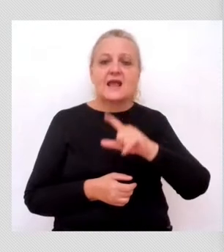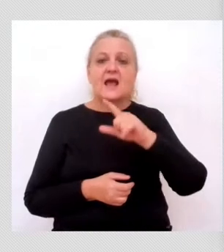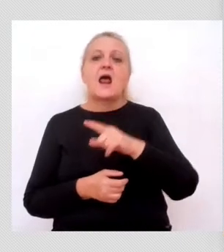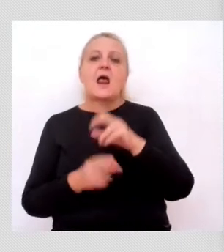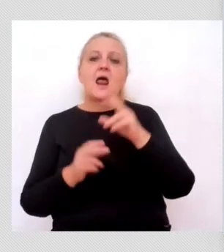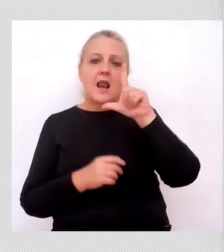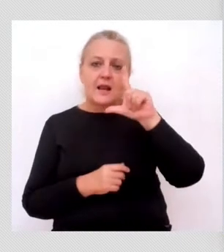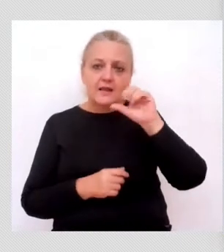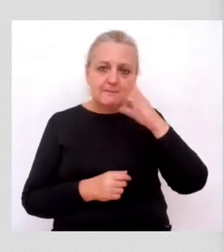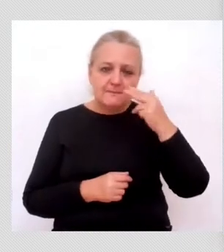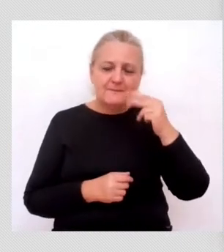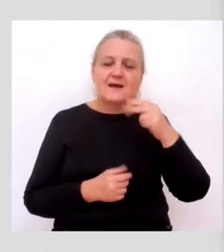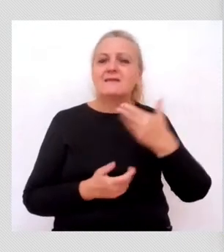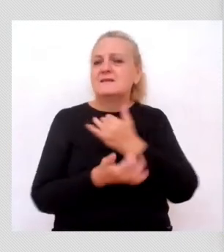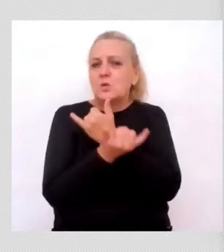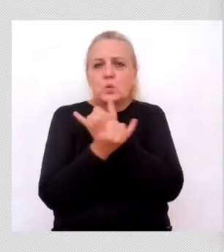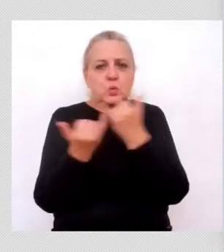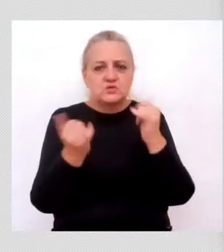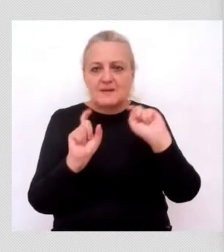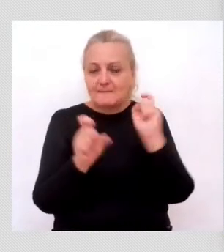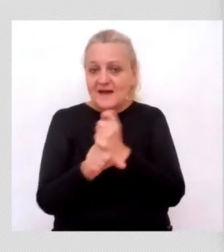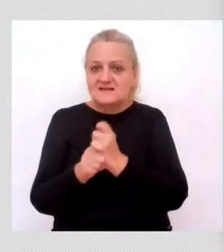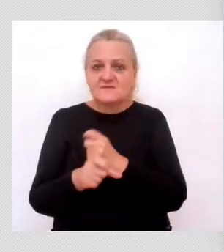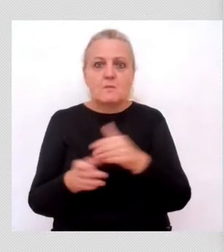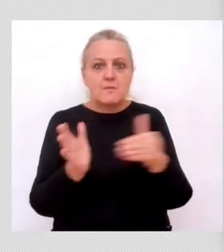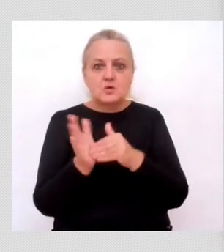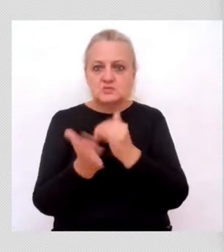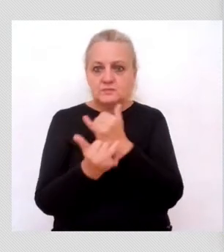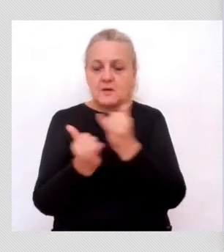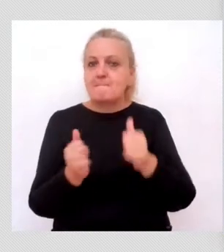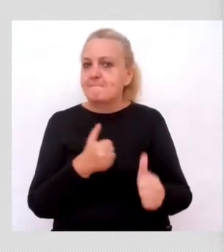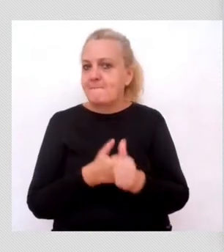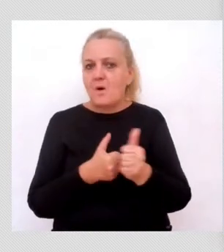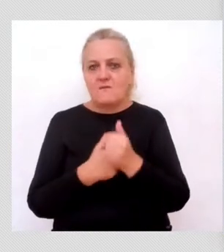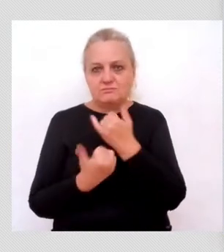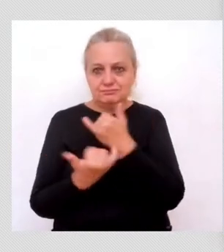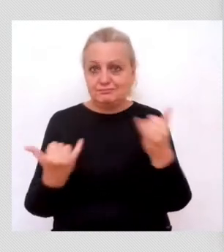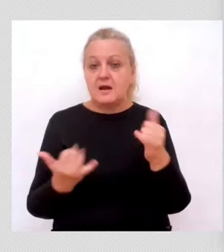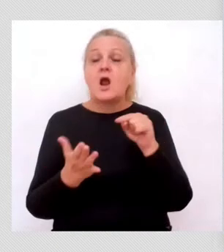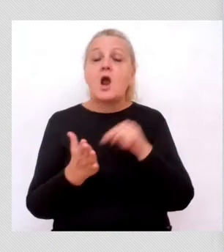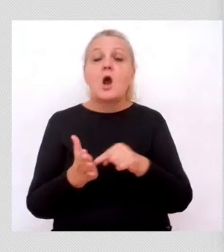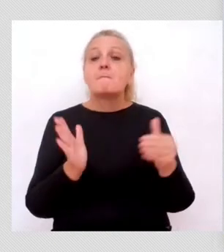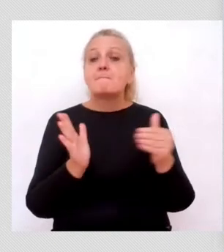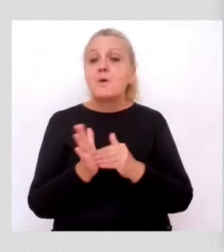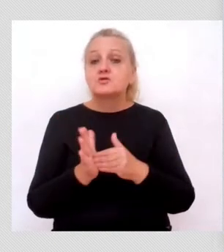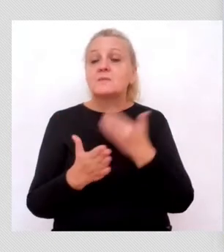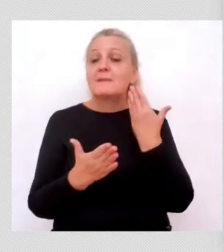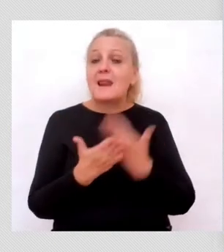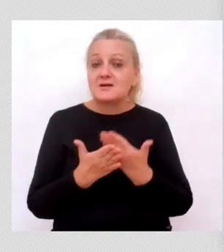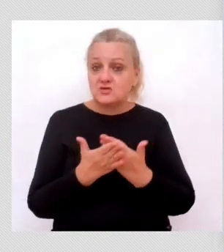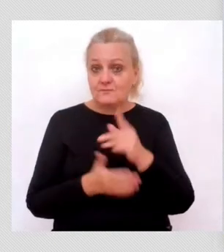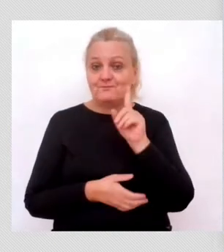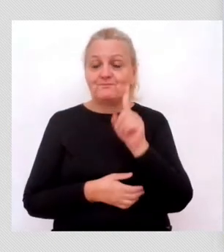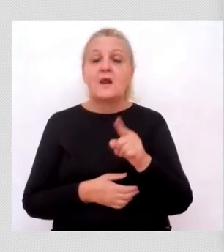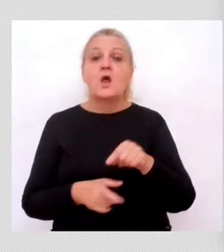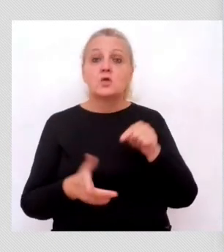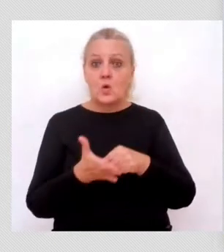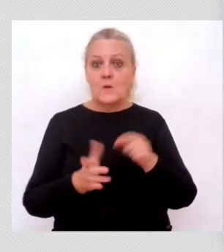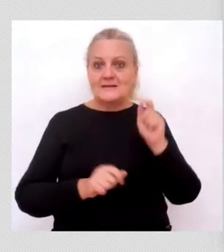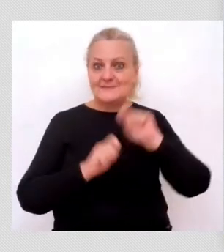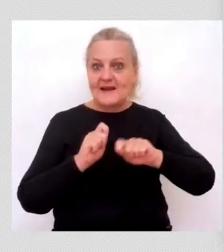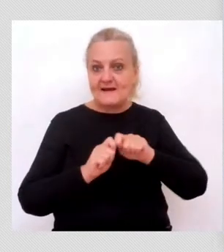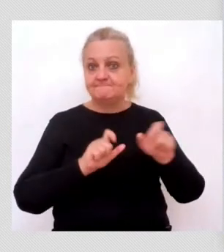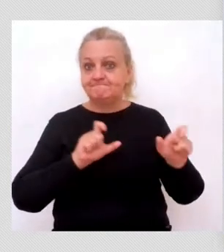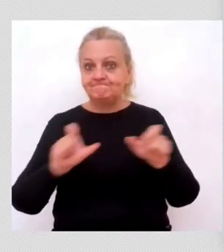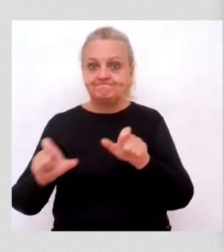gdzie to było o wiele trudniejsze, to jest potrzebne z wielu, wielu powodów. Też potrzebne jest z tego powodu, że taki monitoring w pewnym